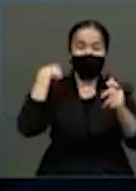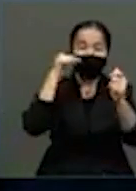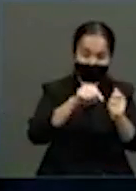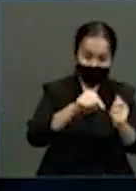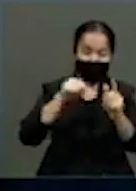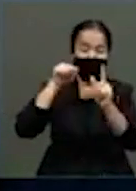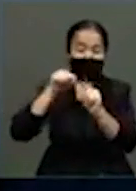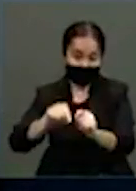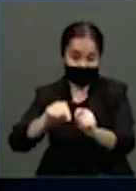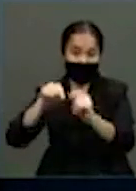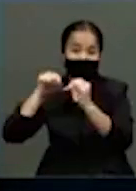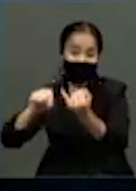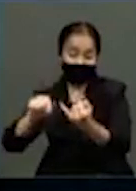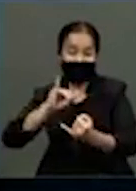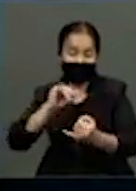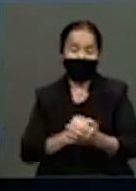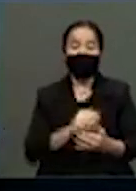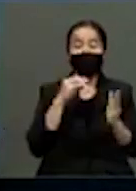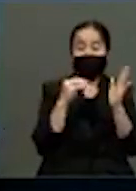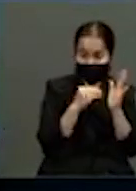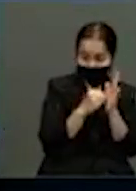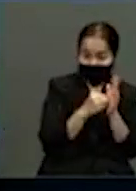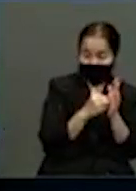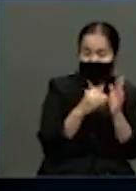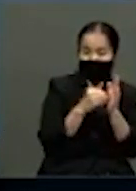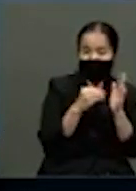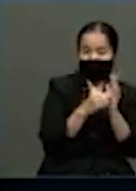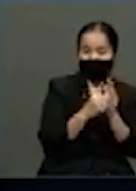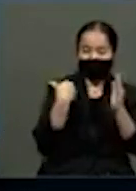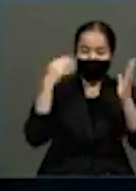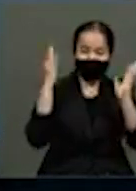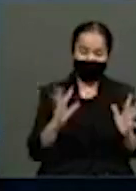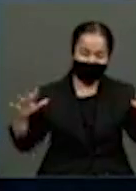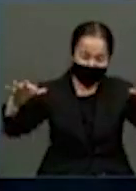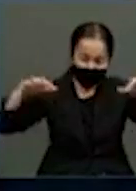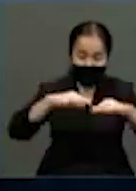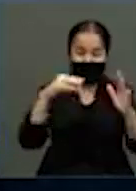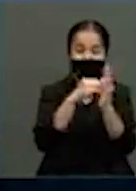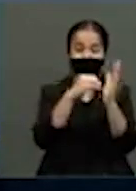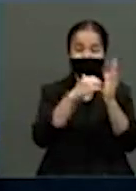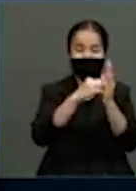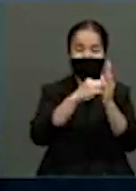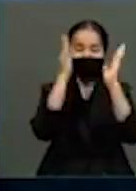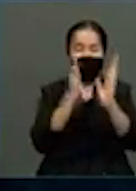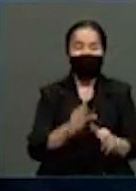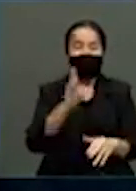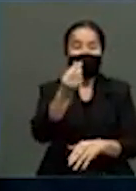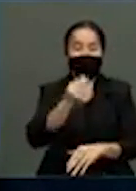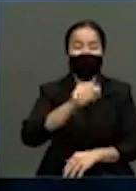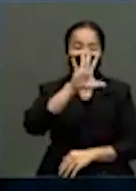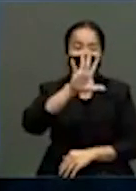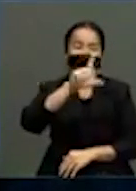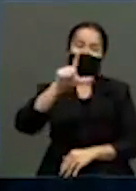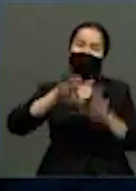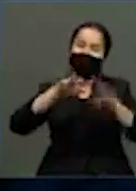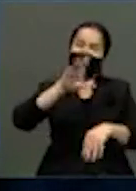ำบลใช่ไหมฮะถ้ากรุงเทพมหานครนะครับซึ่งคนอยู่ประมาณตามทะเบียนเนี่ยเขาบอกว่ามากกว่า5ล้านประมาณ